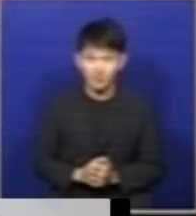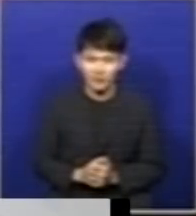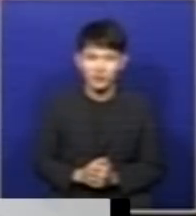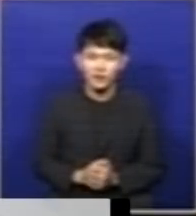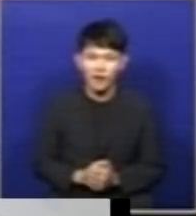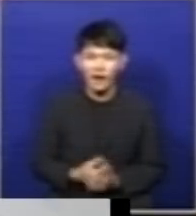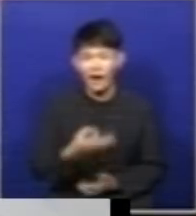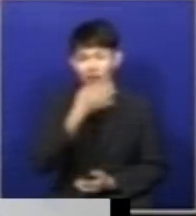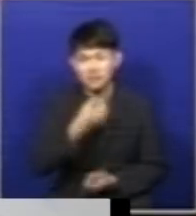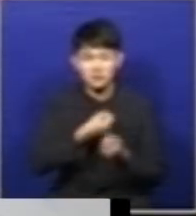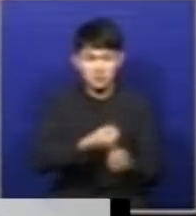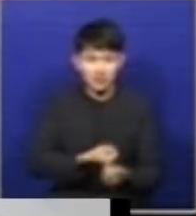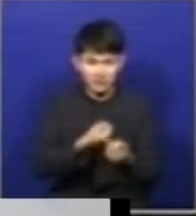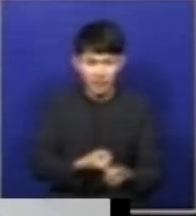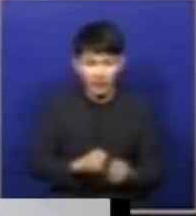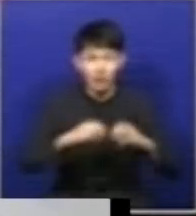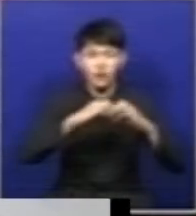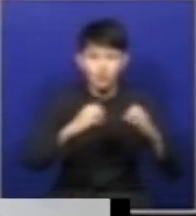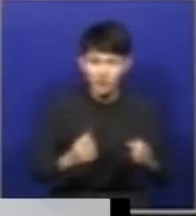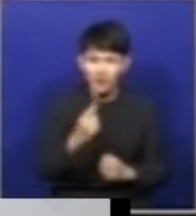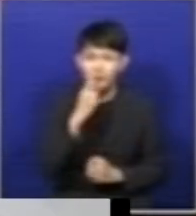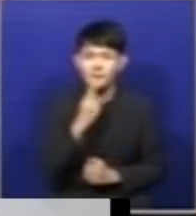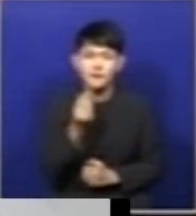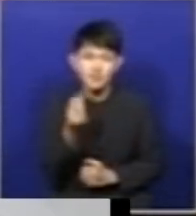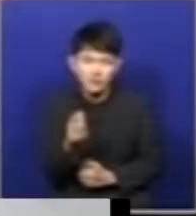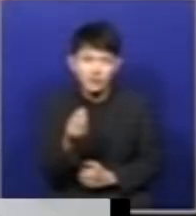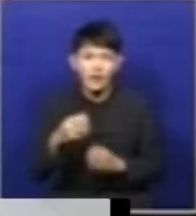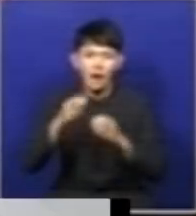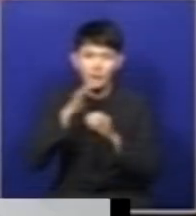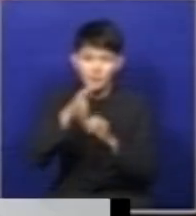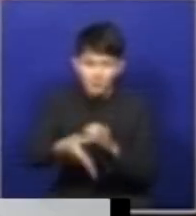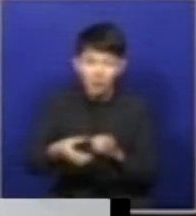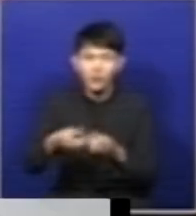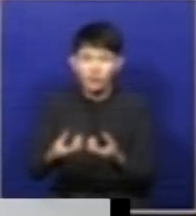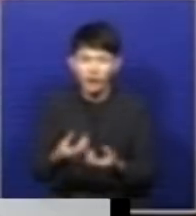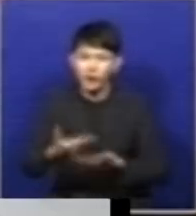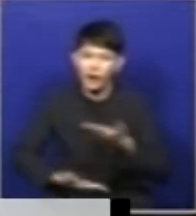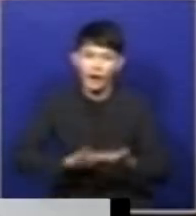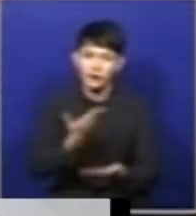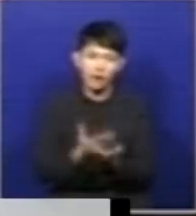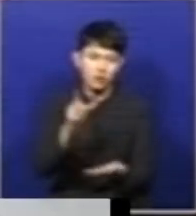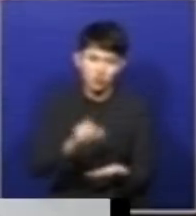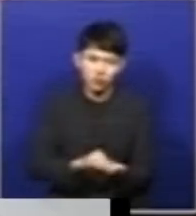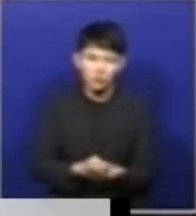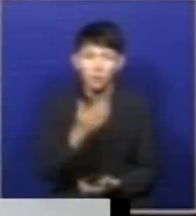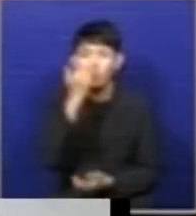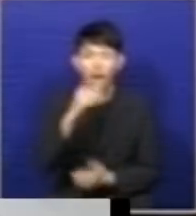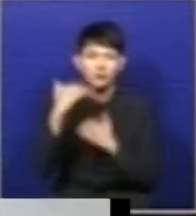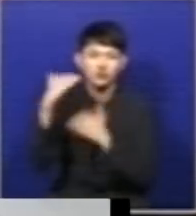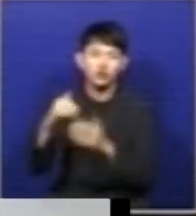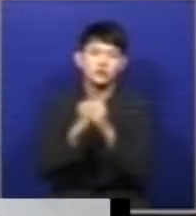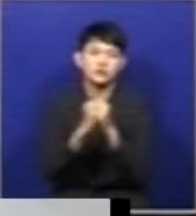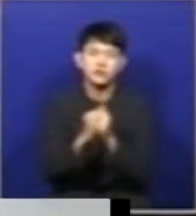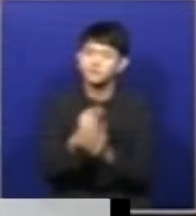ฐานมันต้องดูกันยาว ๆเอาละฮะครับคุณมิ่งขวัญยังชี้อีกนะครับว่ารัฐบาลนี้เป็นรัฐบาลเดียวที่แจกเงินแล้วโดนด่าเพราะพ่อแม่ผู้สูงอ